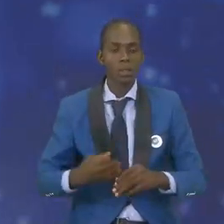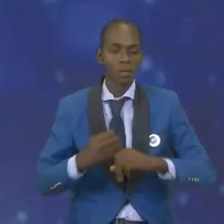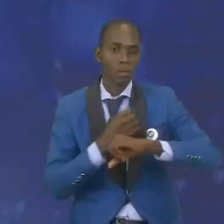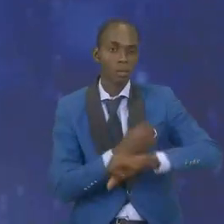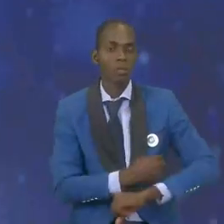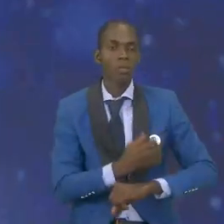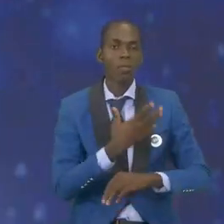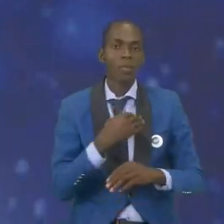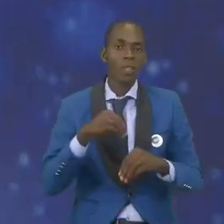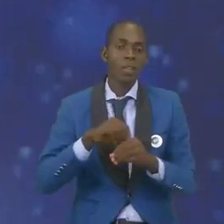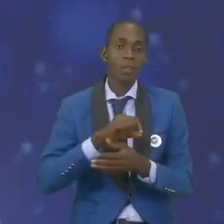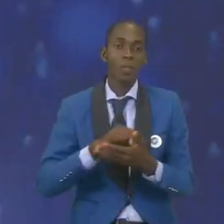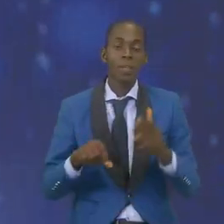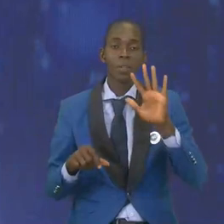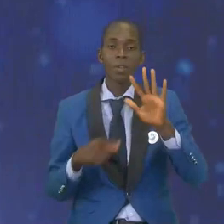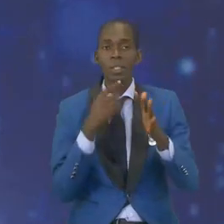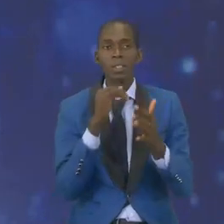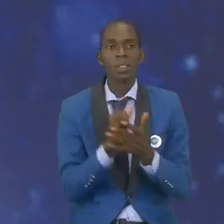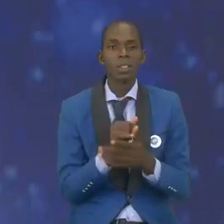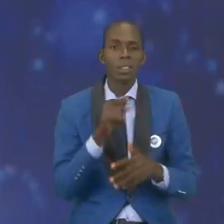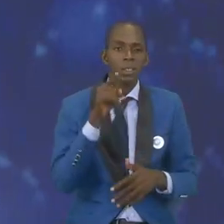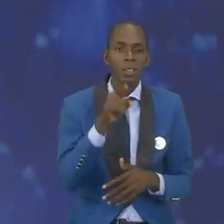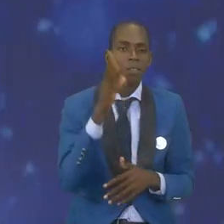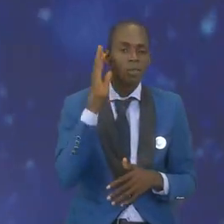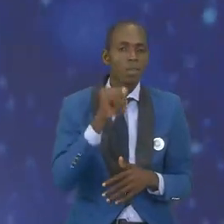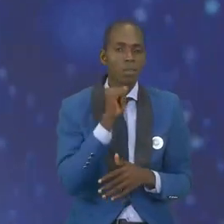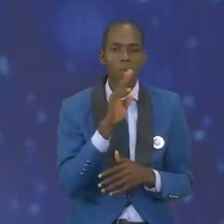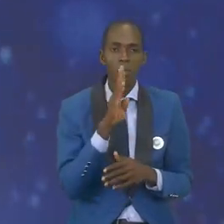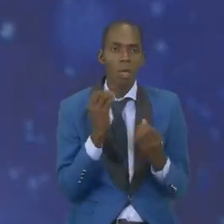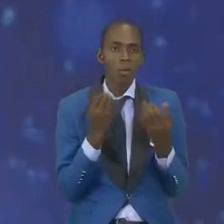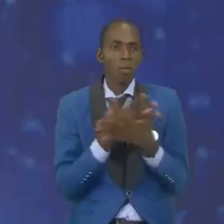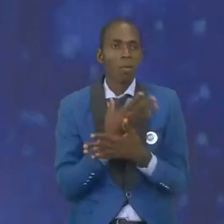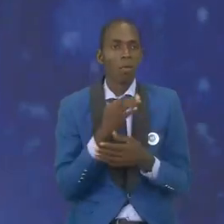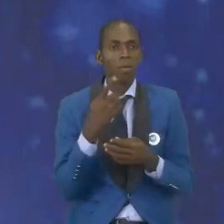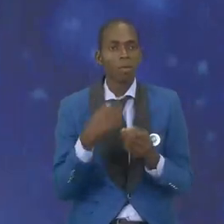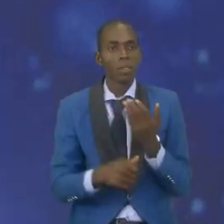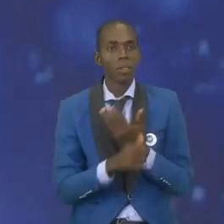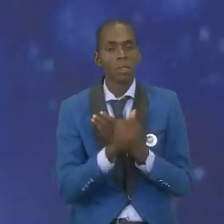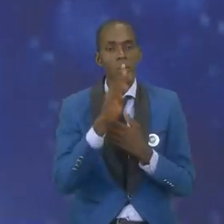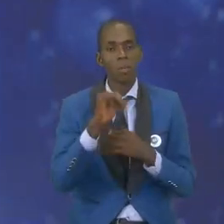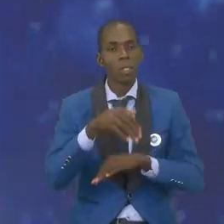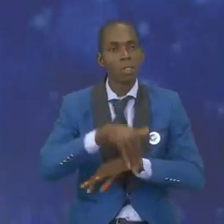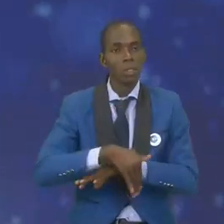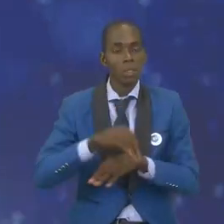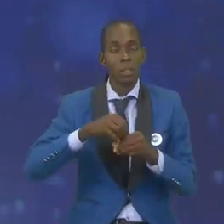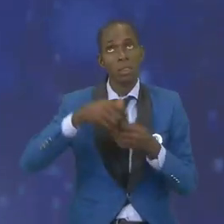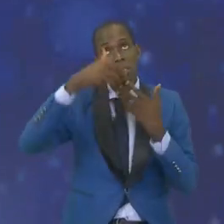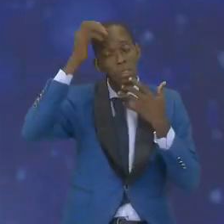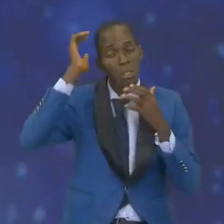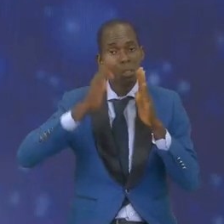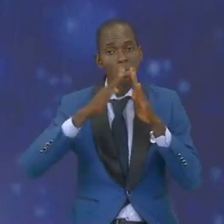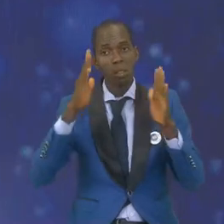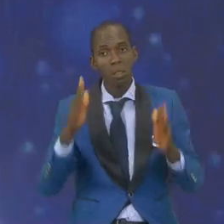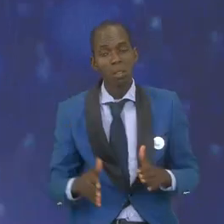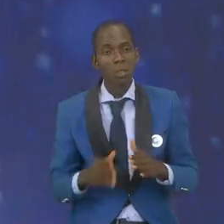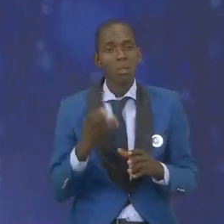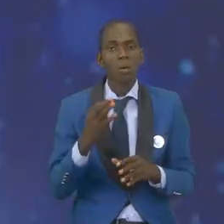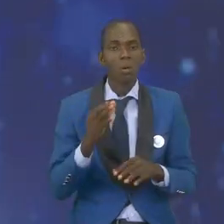est un bouclier et une cuirasse. Verset 5, il dit, tu ne craindras ni les terreurs de la